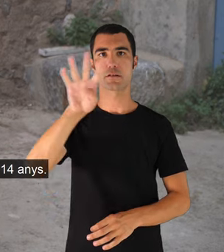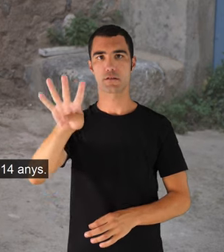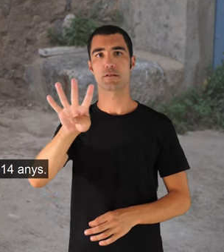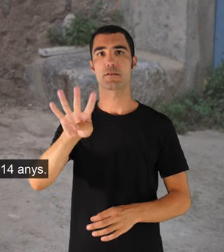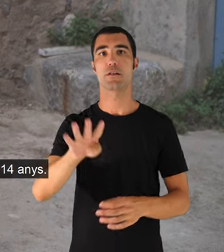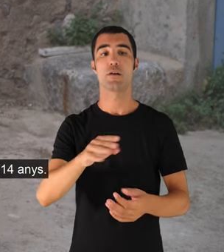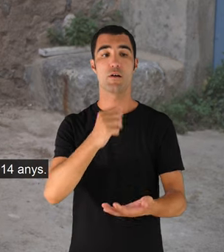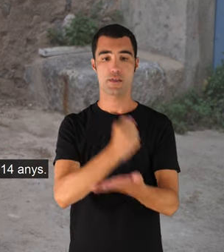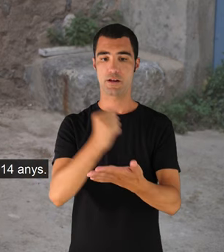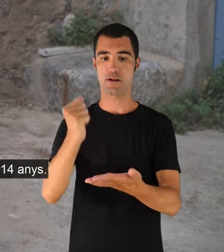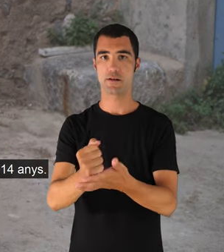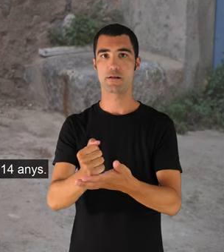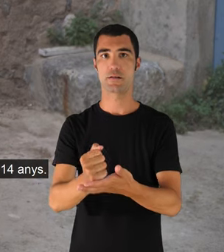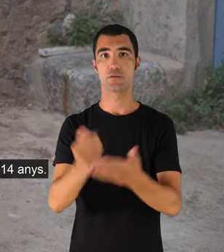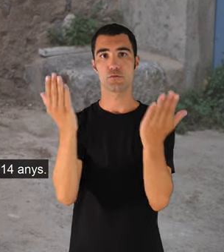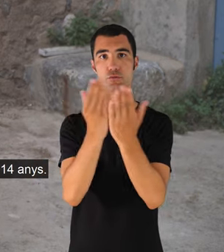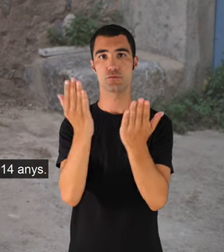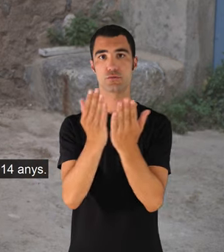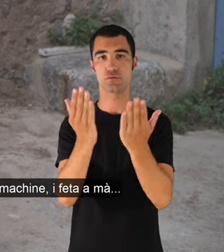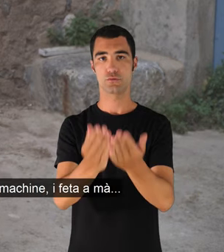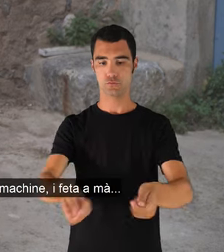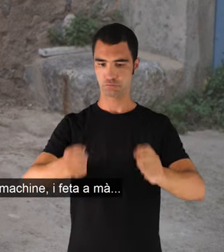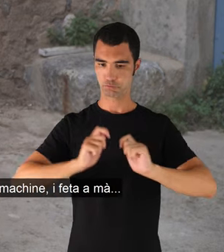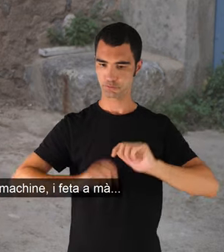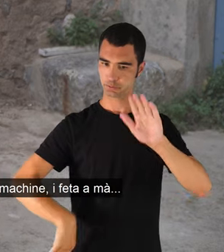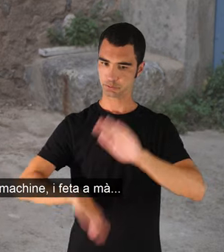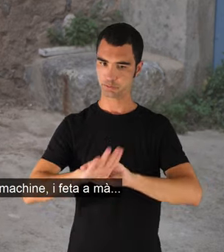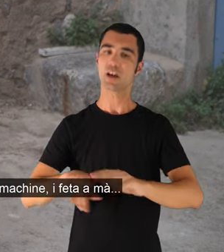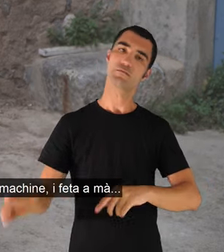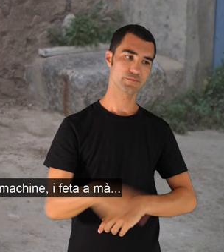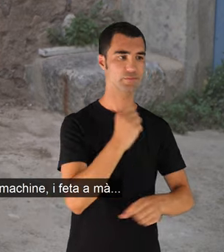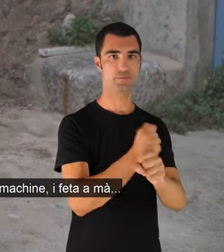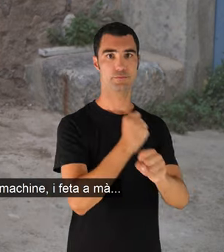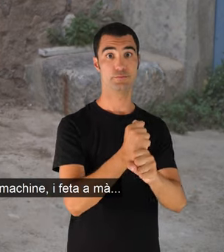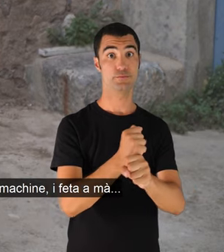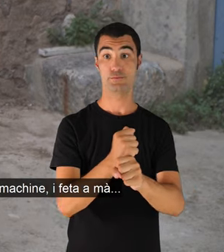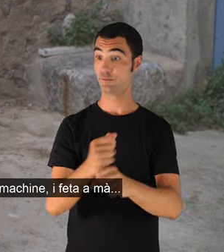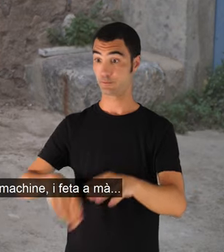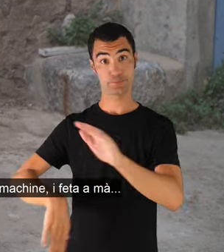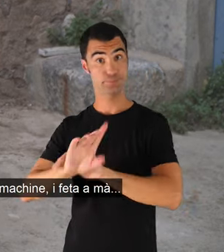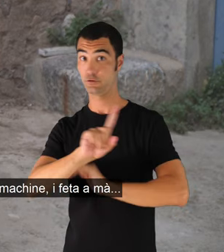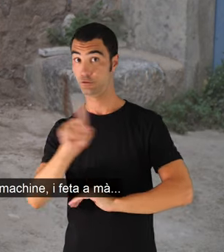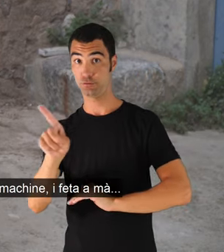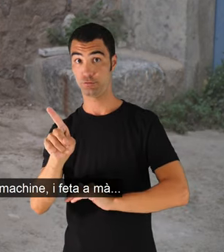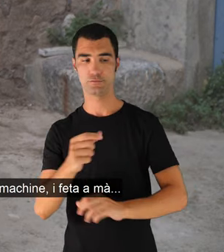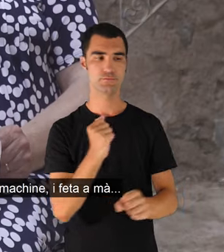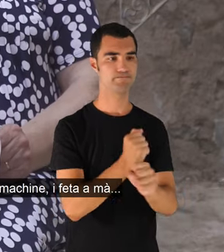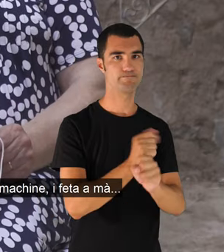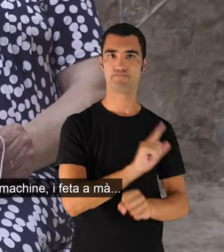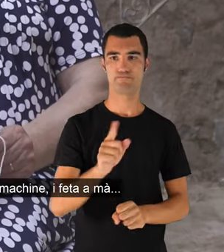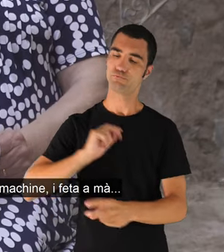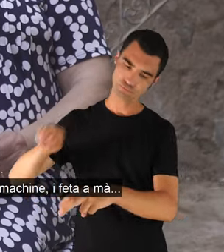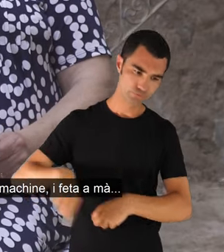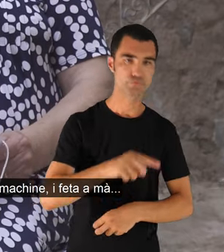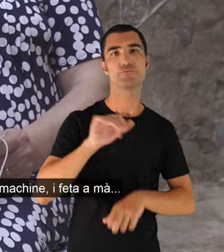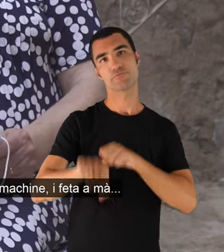certificat d'estudis i van poder anar a fer feina. perquè fins que no tenies el certificat no podies anar a fer feina. En bicicleta. Quan